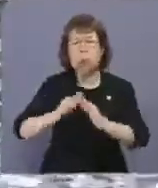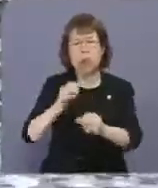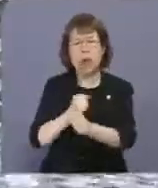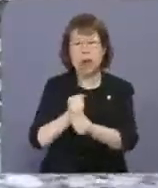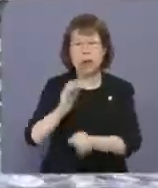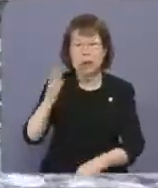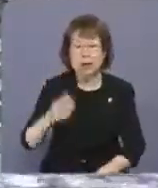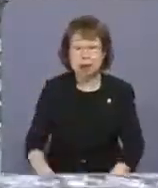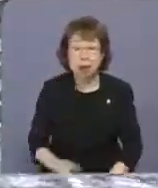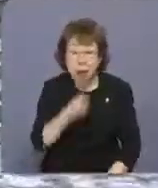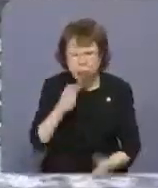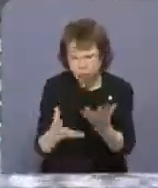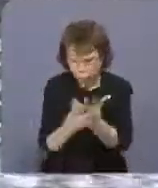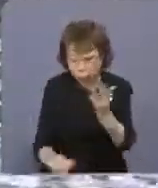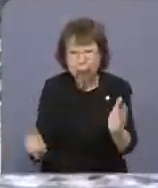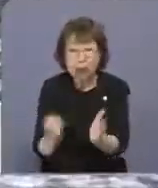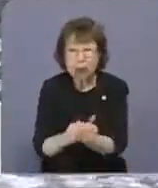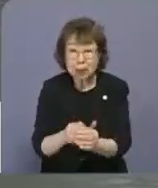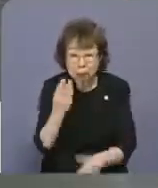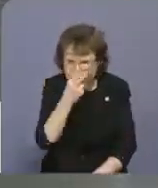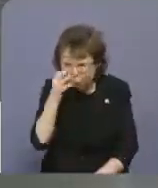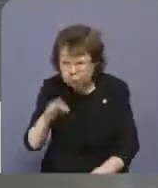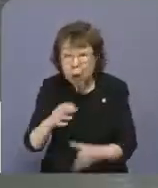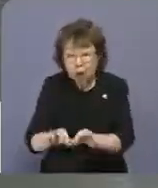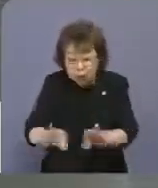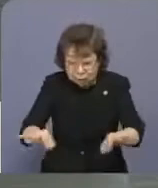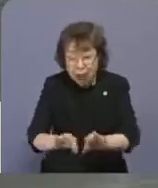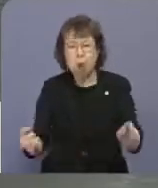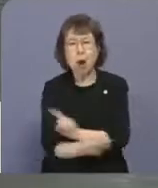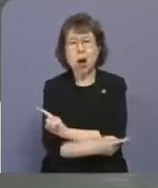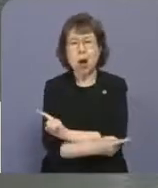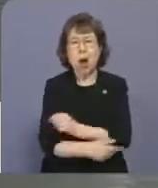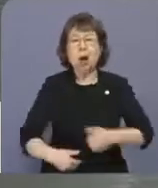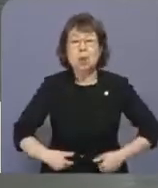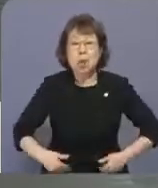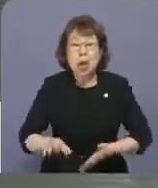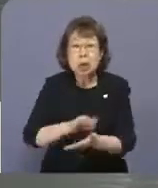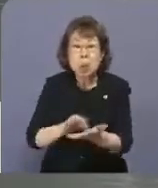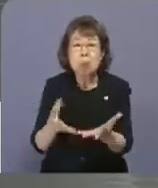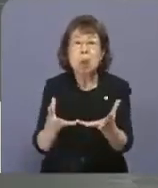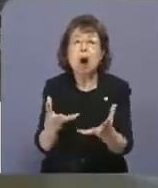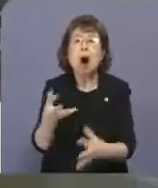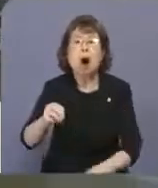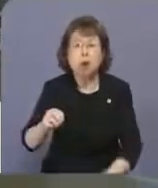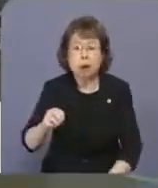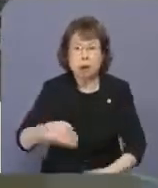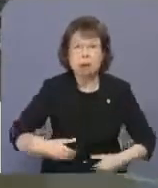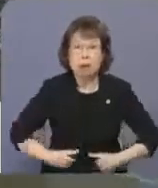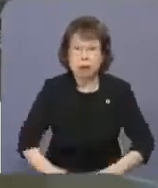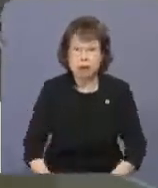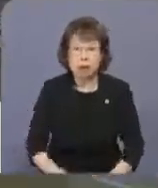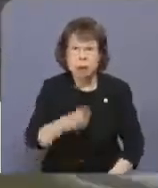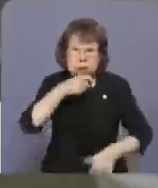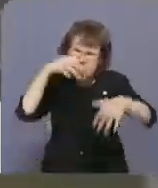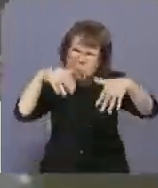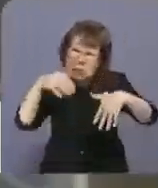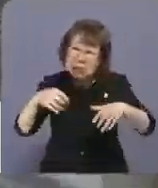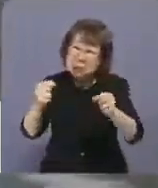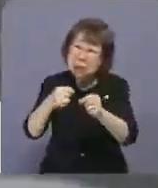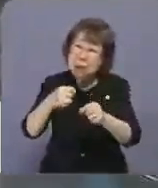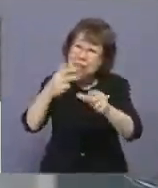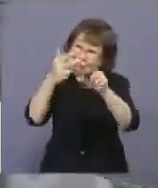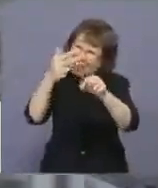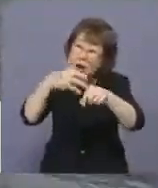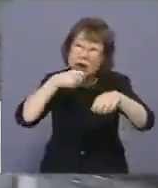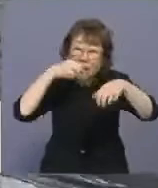해당 구역에 물을 빼내고 누수된 곳을 찾아 관로를 교체하는 데 필요한 예산이 최소 수억 원. 게다가 장마철까지 앞두고 있어